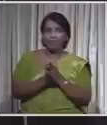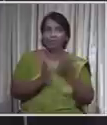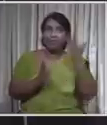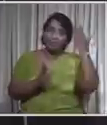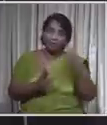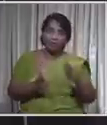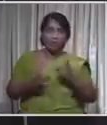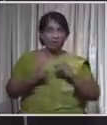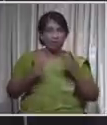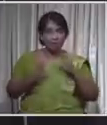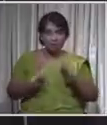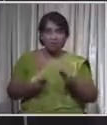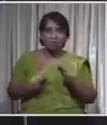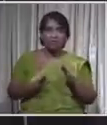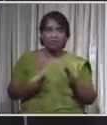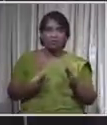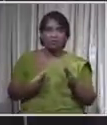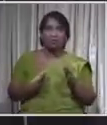ජීවත් වෙලා ඉදීනේ